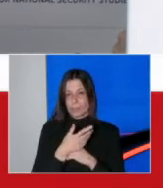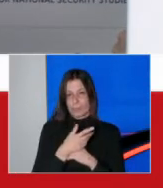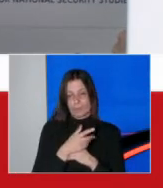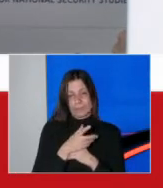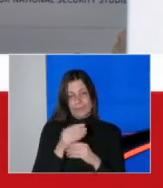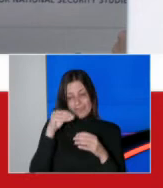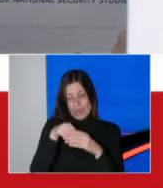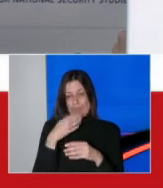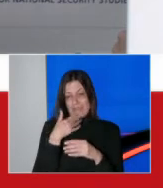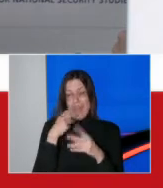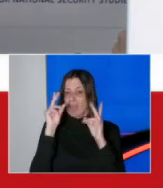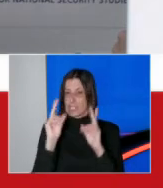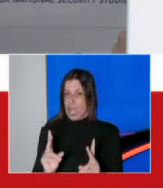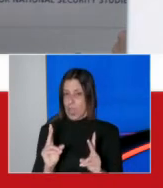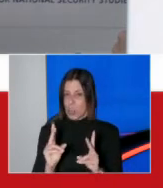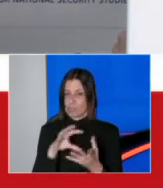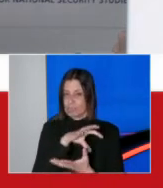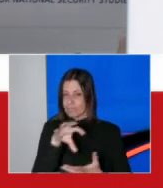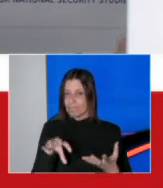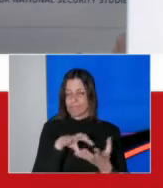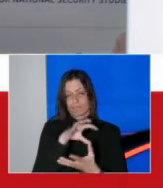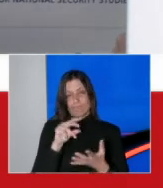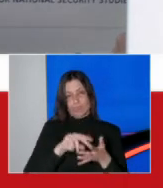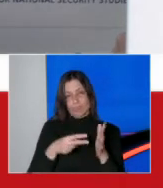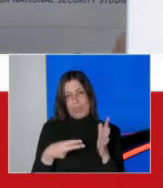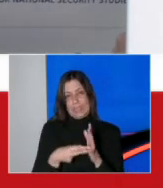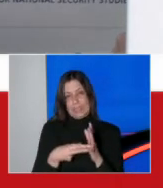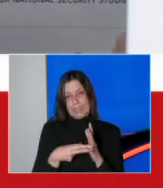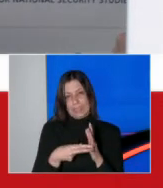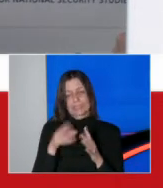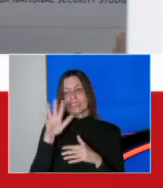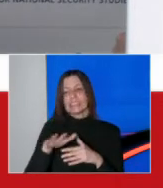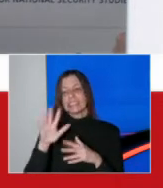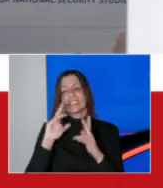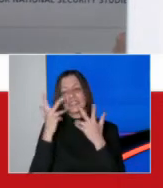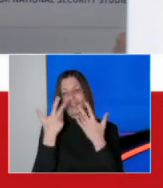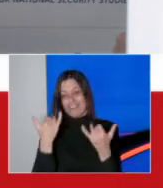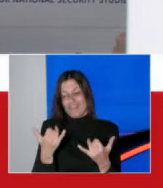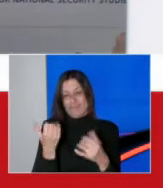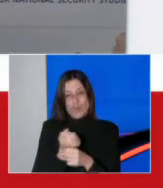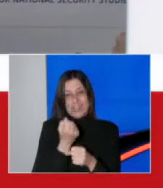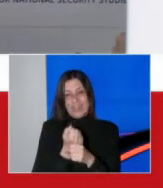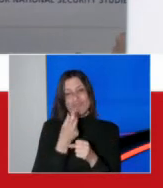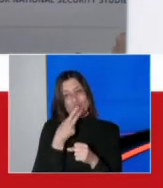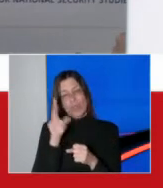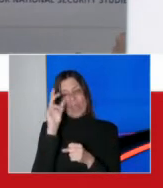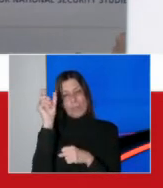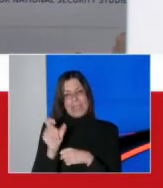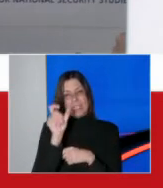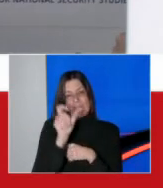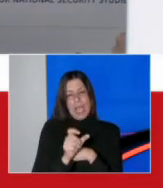בתוך ישראל עצרנו את המערבולת הפוליטית. הזירה הציבורית כעת עוסקת יותר